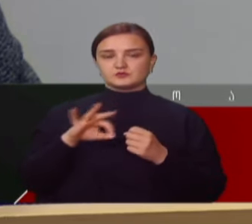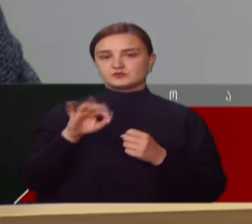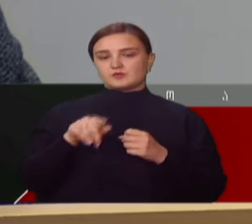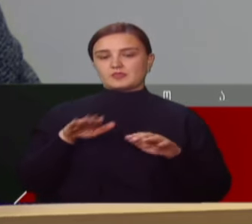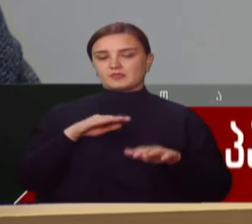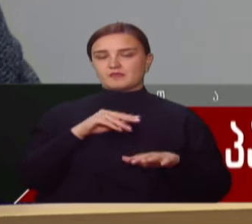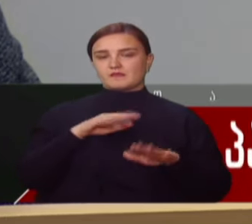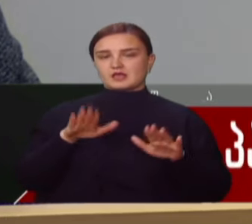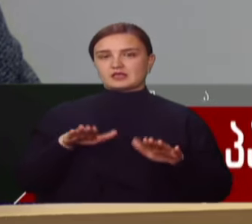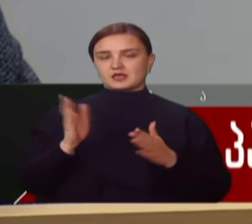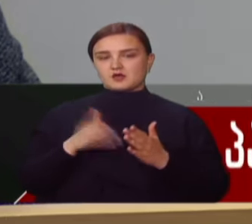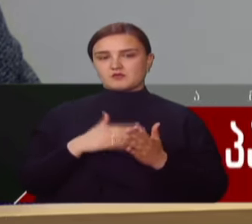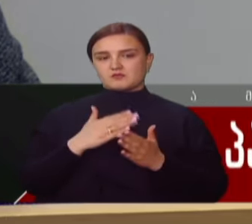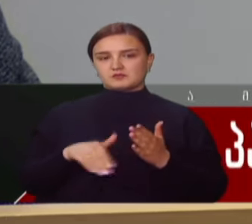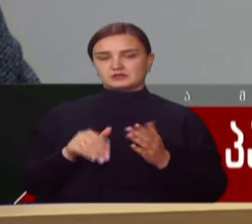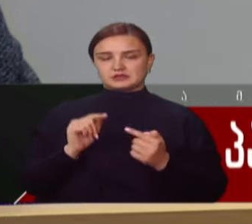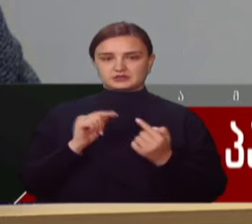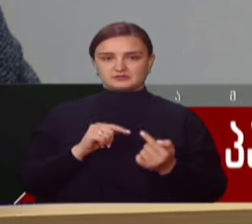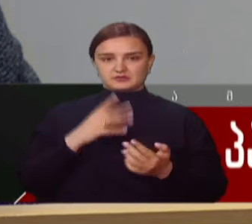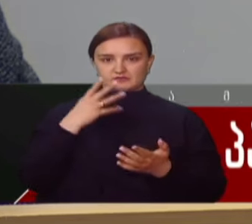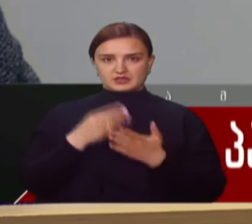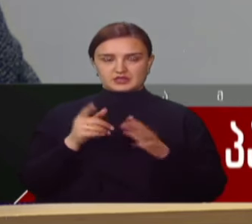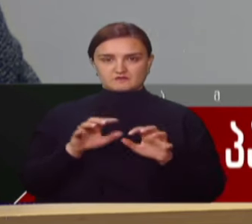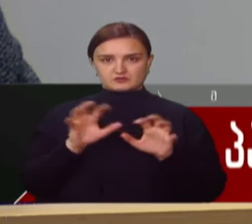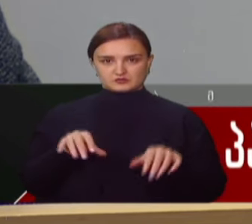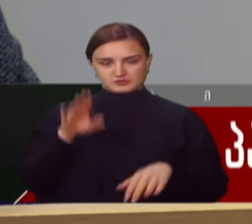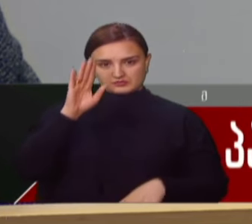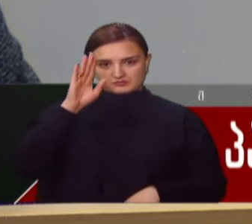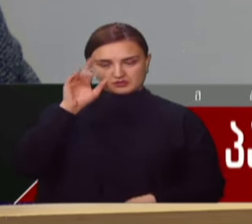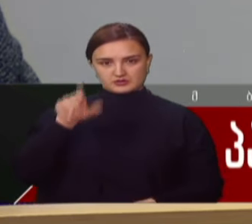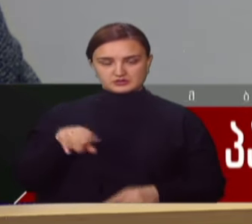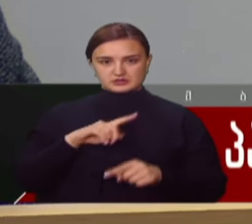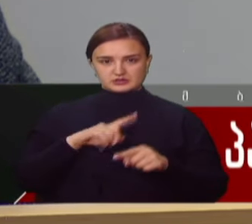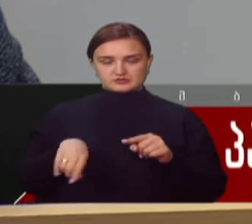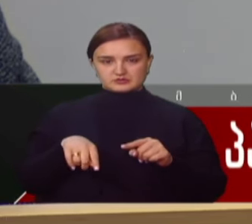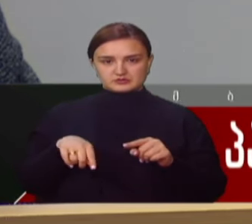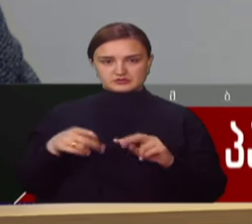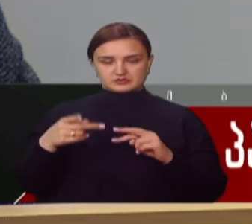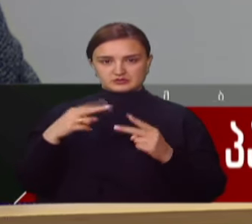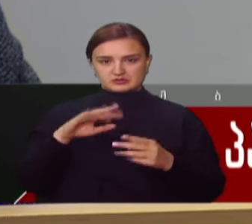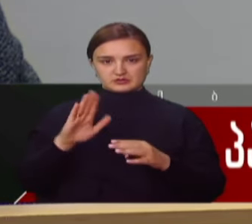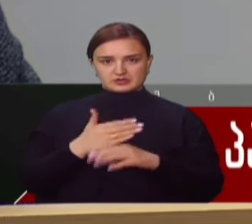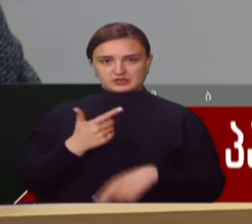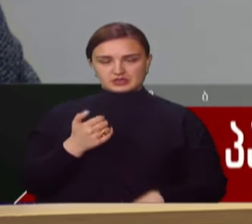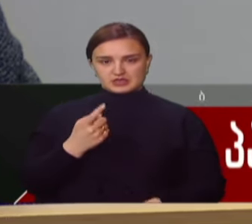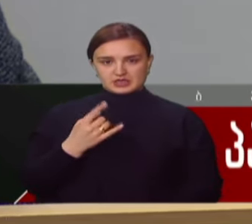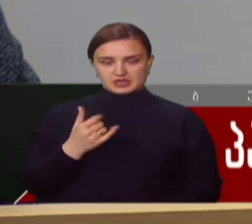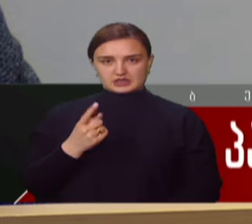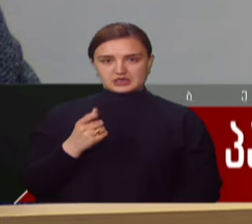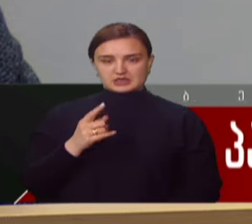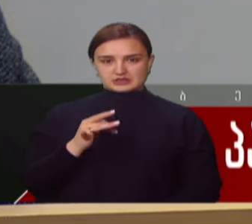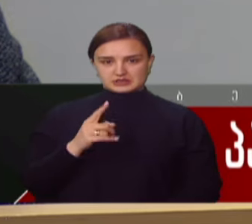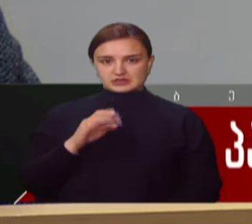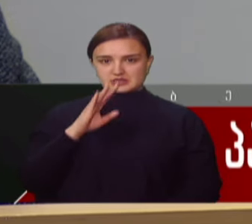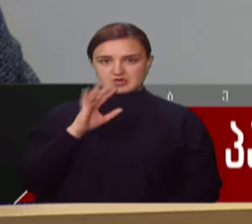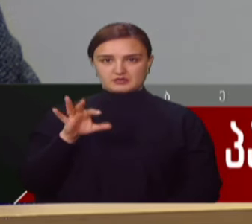წინააღმდეგი არიან. Ყველა მათგანს თავმჯდომარე ტყავს მამაკაცი. ოდაი სასწრაფოდ გადაირჩიონ გახარიაც, ხაბეიშვილი, ცხაზარაძეც